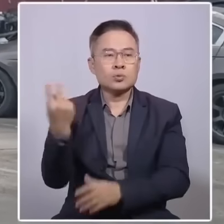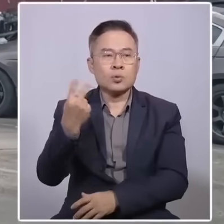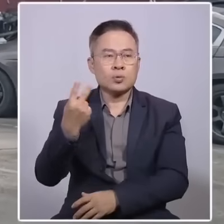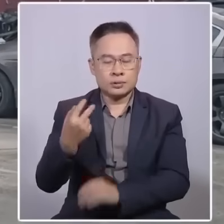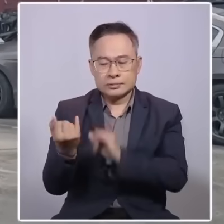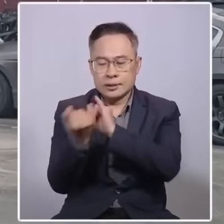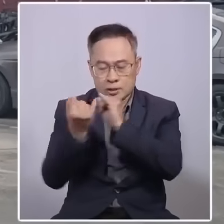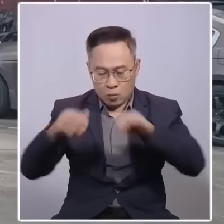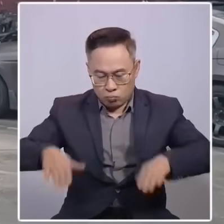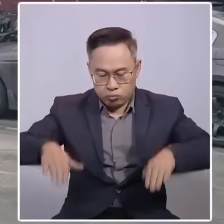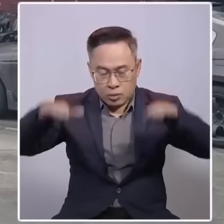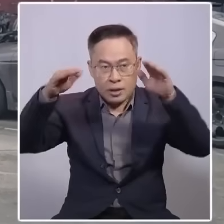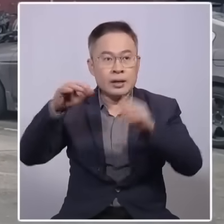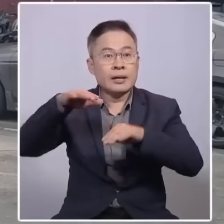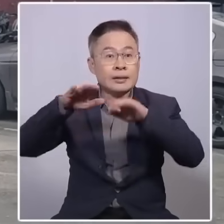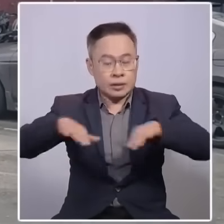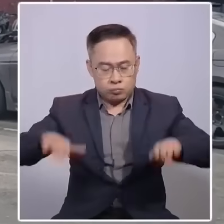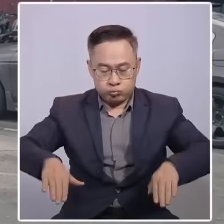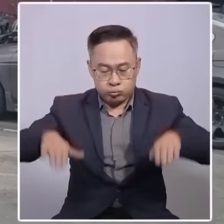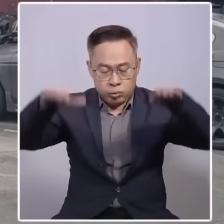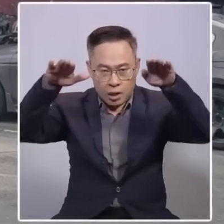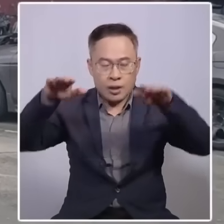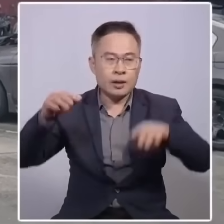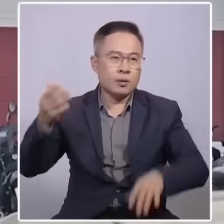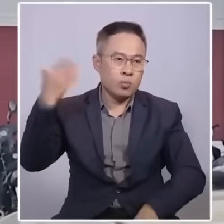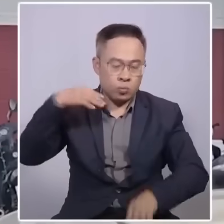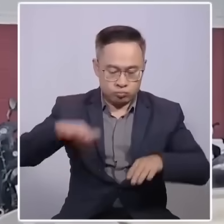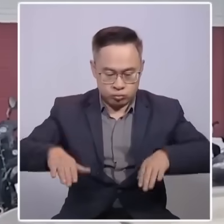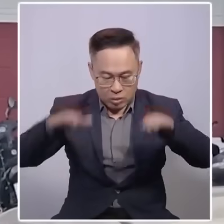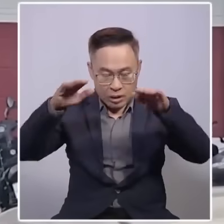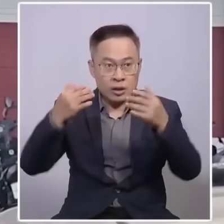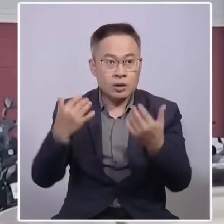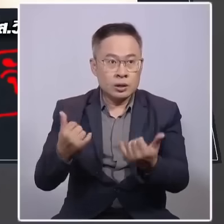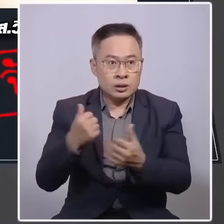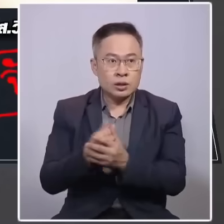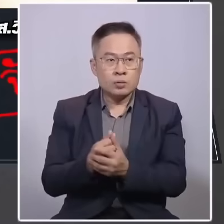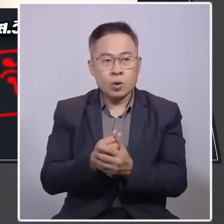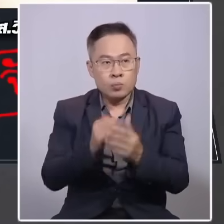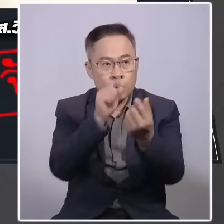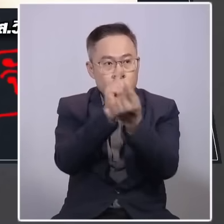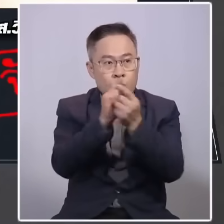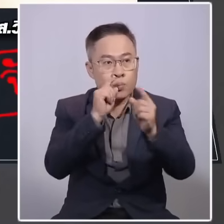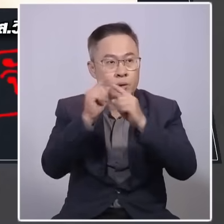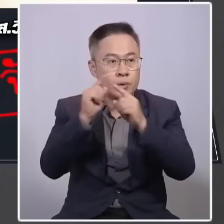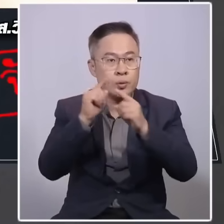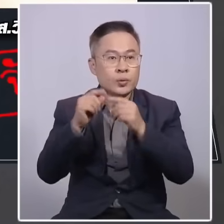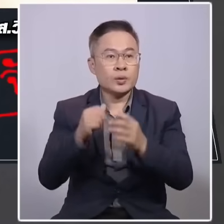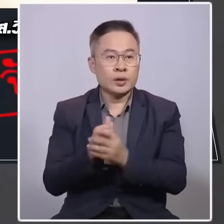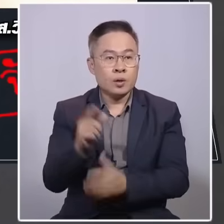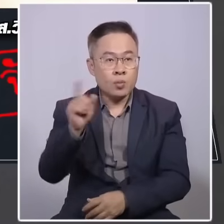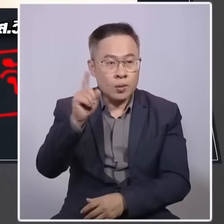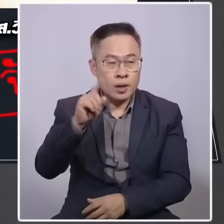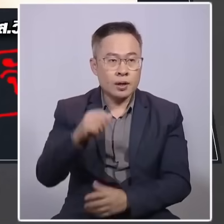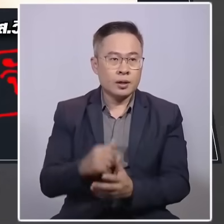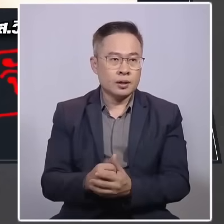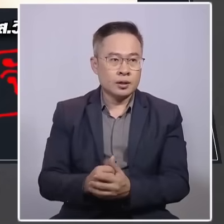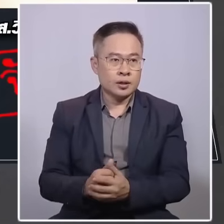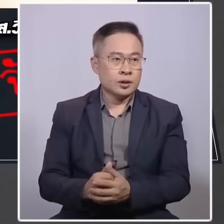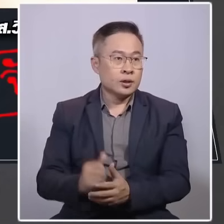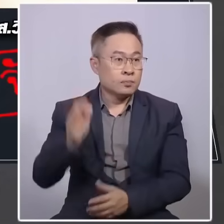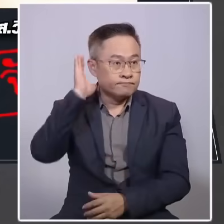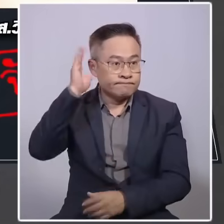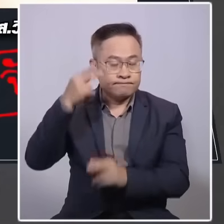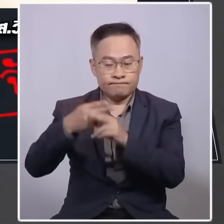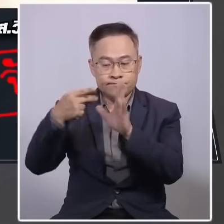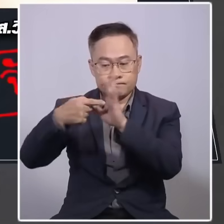เสี่ยแป้เนี่ยก็คือเป็นเพื่อนรักสนิทกันมาตั้งแต่ไหนแต่ไรการที่ได้เข้าไปหาเสี่ยแป้เนี่ยเนื่องจากที่เสียบแป้งเนี่ยโทรศัพท์ไปหาแล้วก็